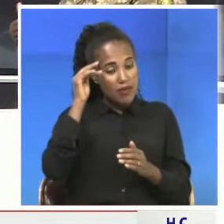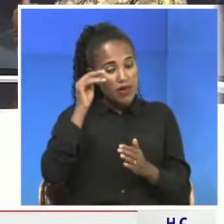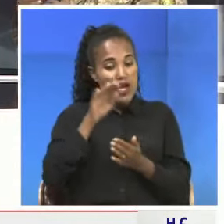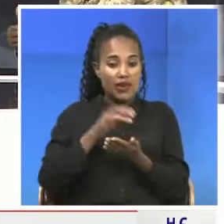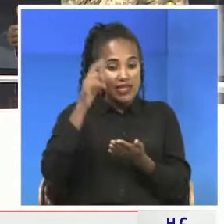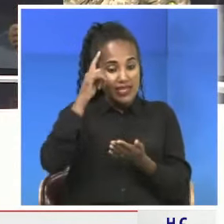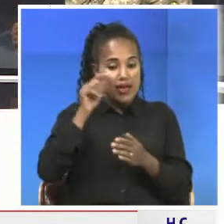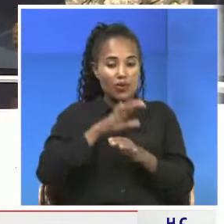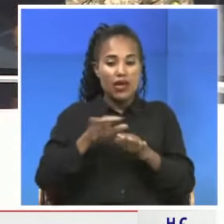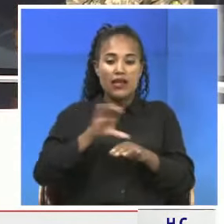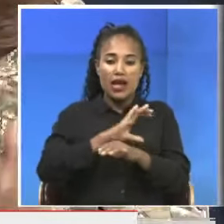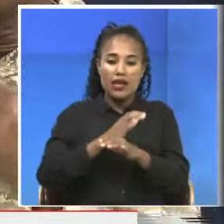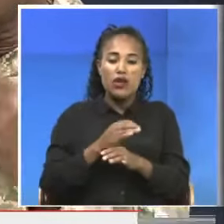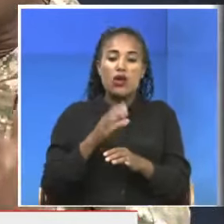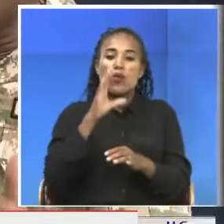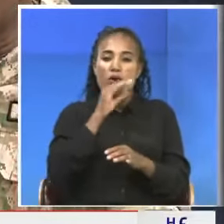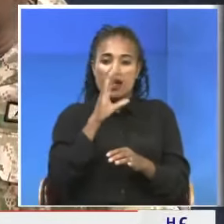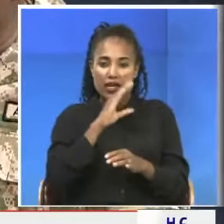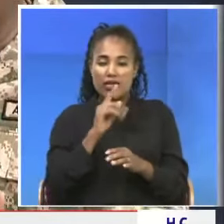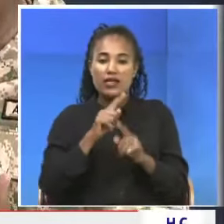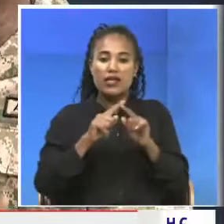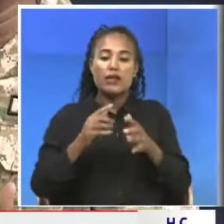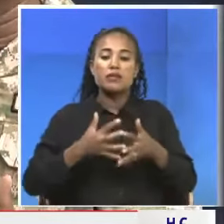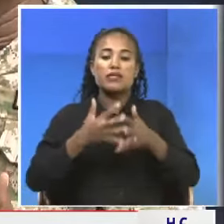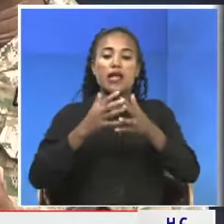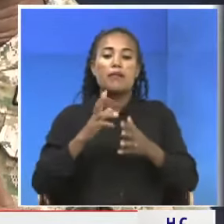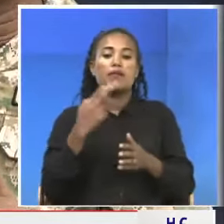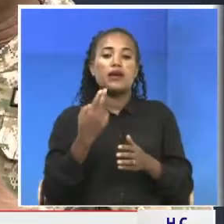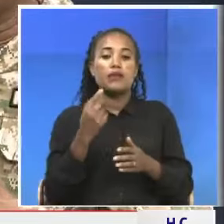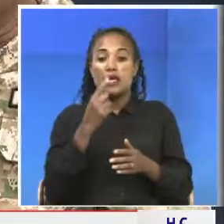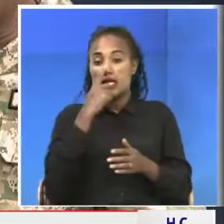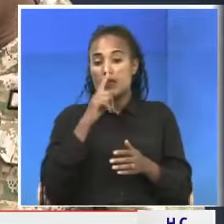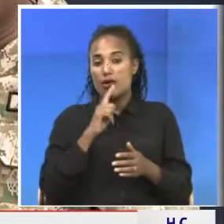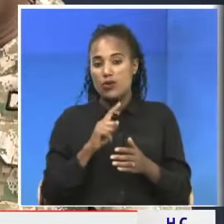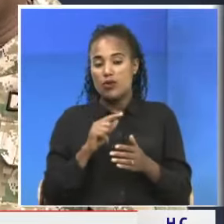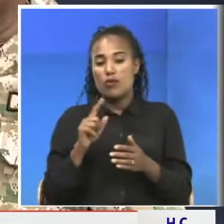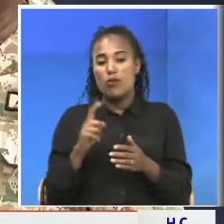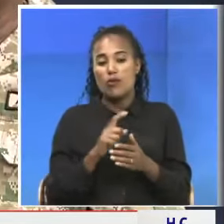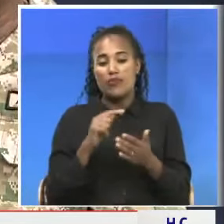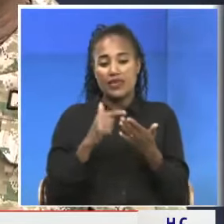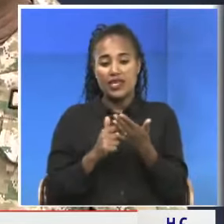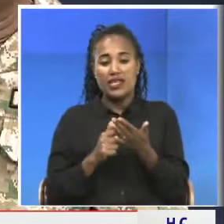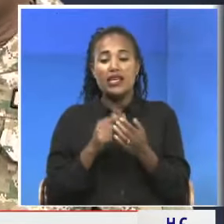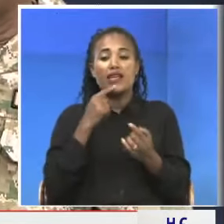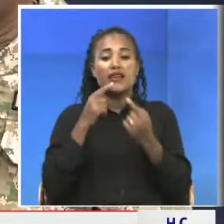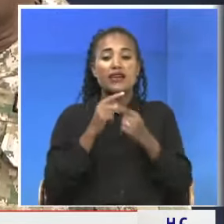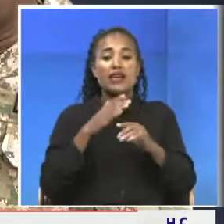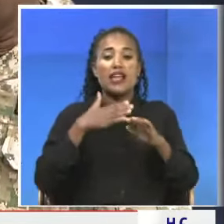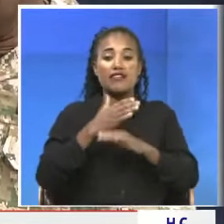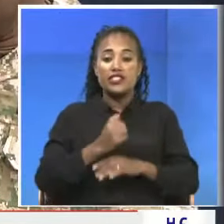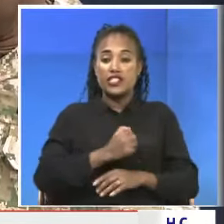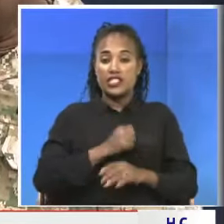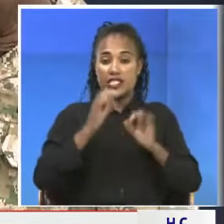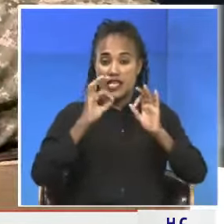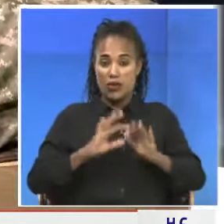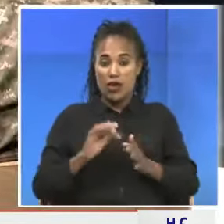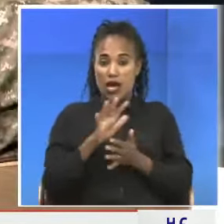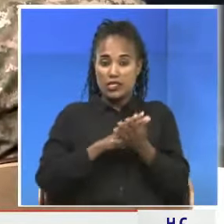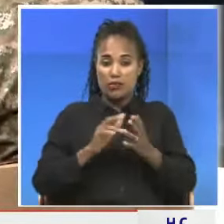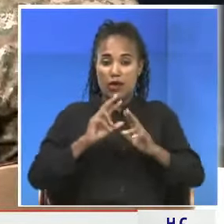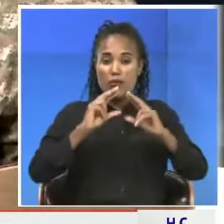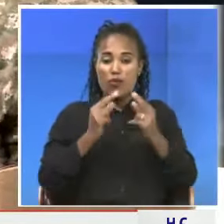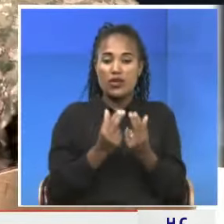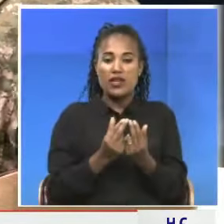ማሞ የትግራይ ወራሪ ኃይል ፕሮፓጋንዳን እንደ ትልቅ መሳሪያ መጠቀም ልማዱ ነው፣ በመሆኑም ይህንን ከንግግር የዘለለ ጀግንነት